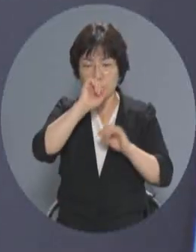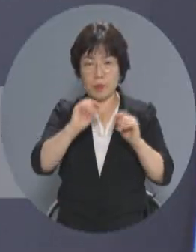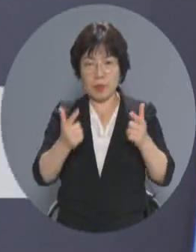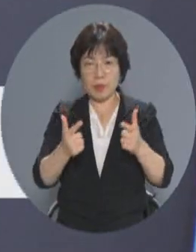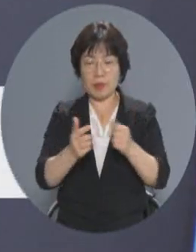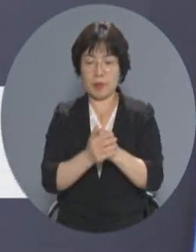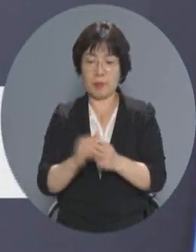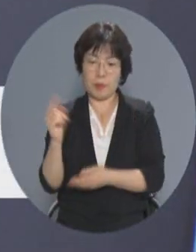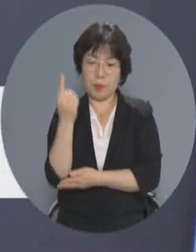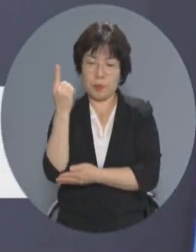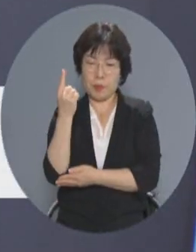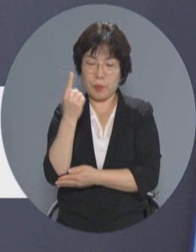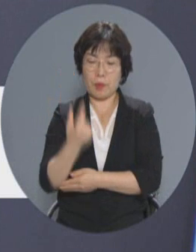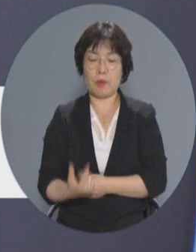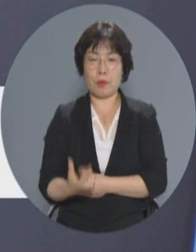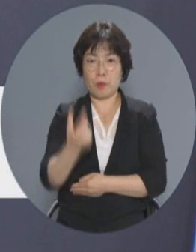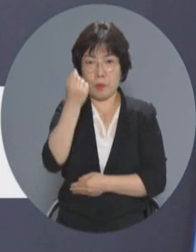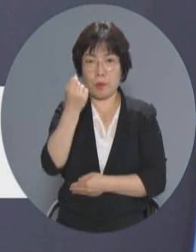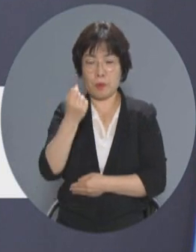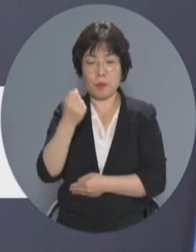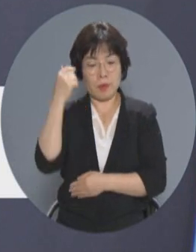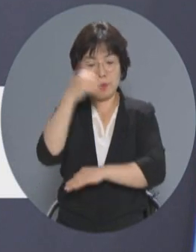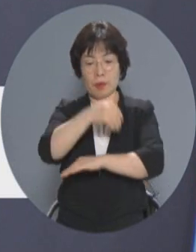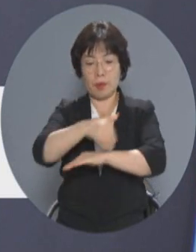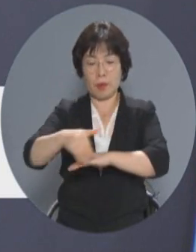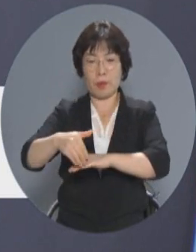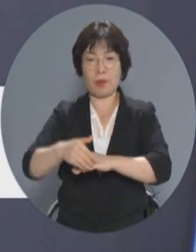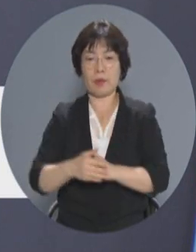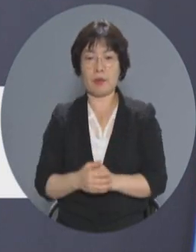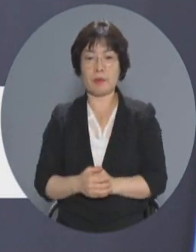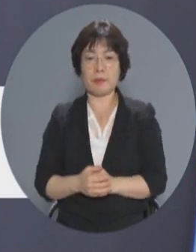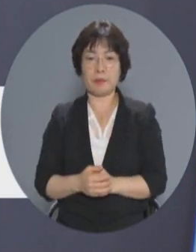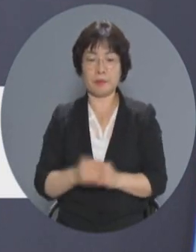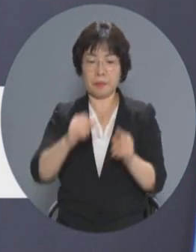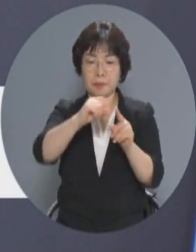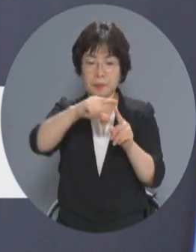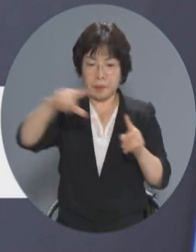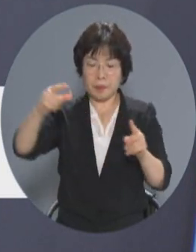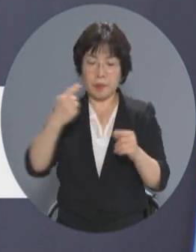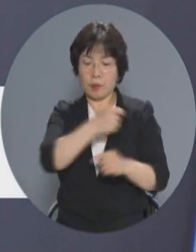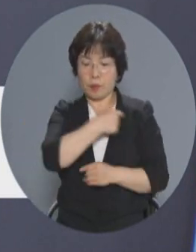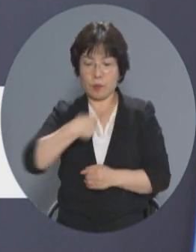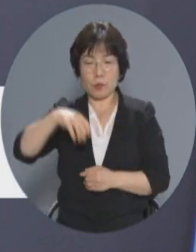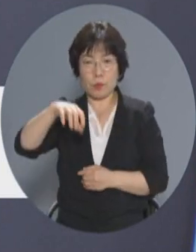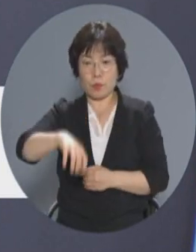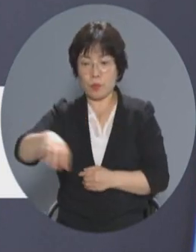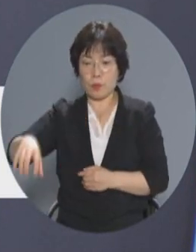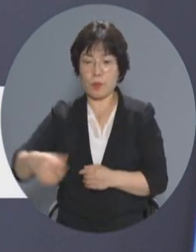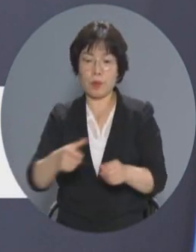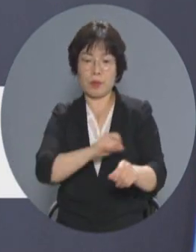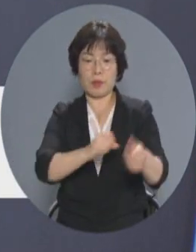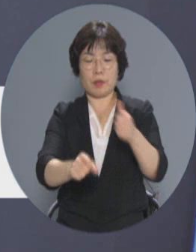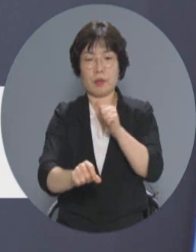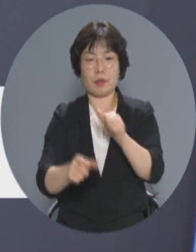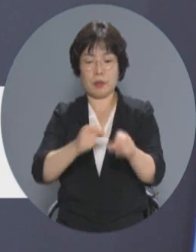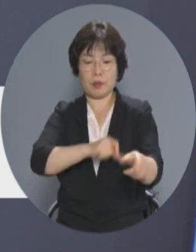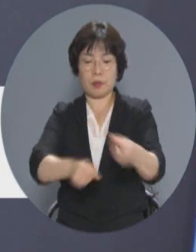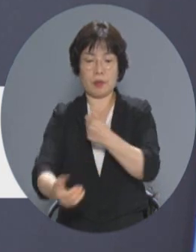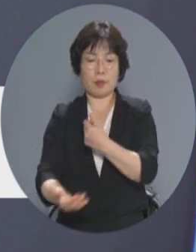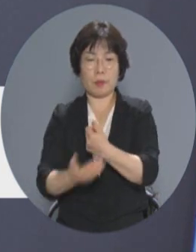허락하는 대로 곧 이륙할 예정이다라고 하는 등 파키스탄과 중국 양국으로부터 적극적인 협조